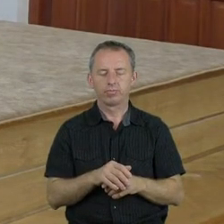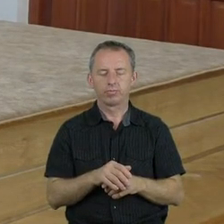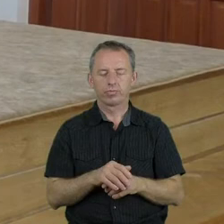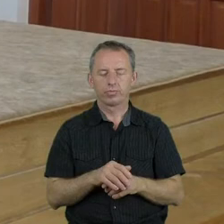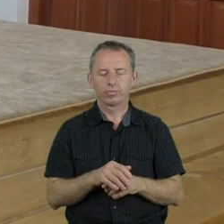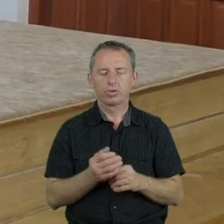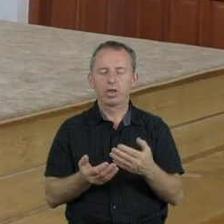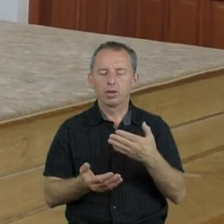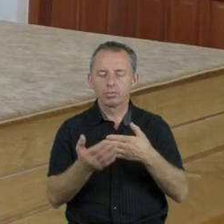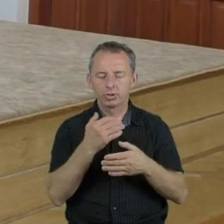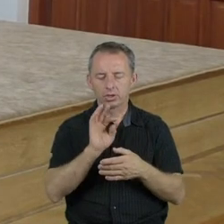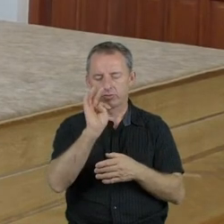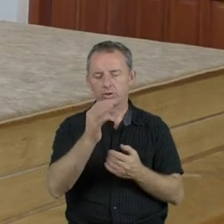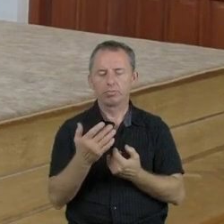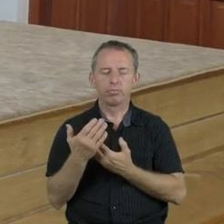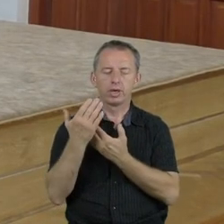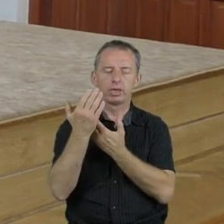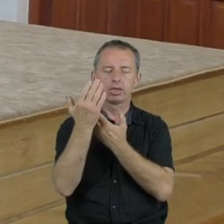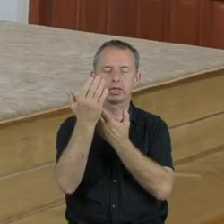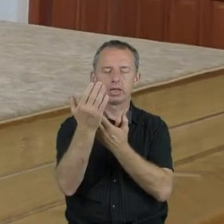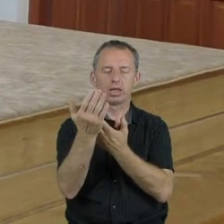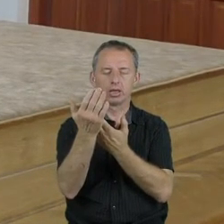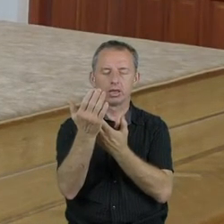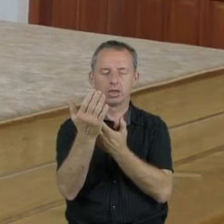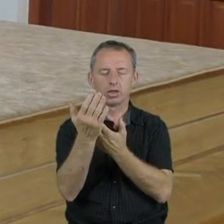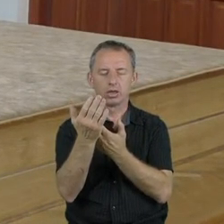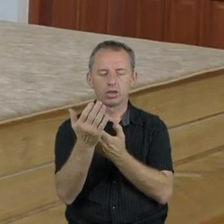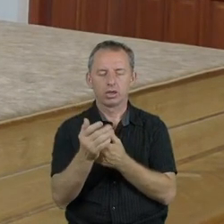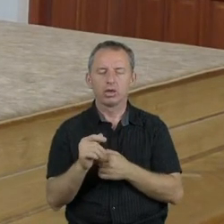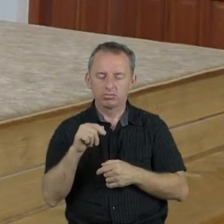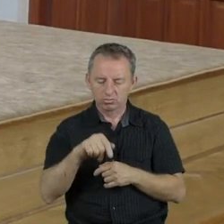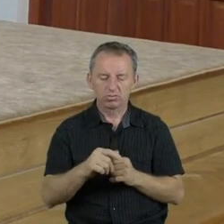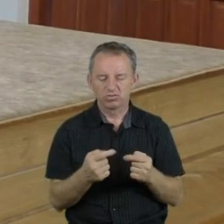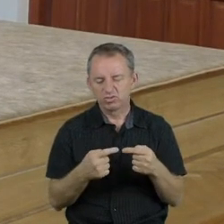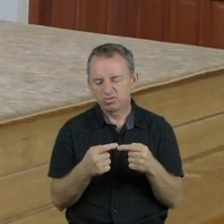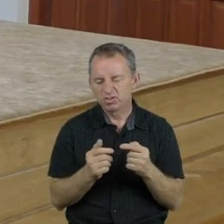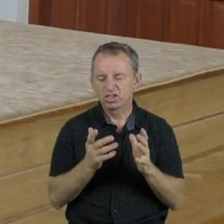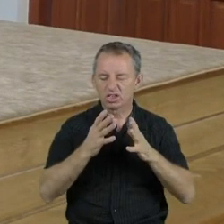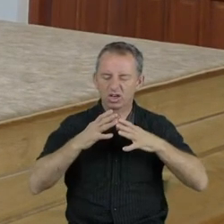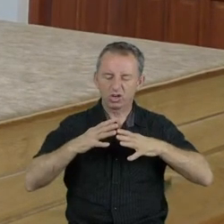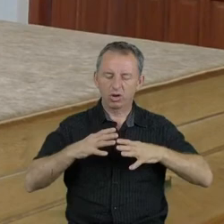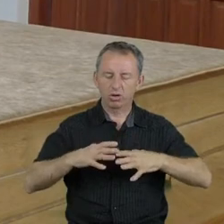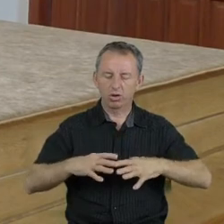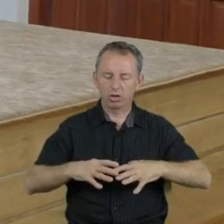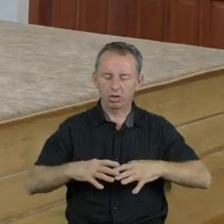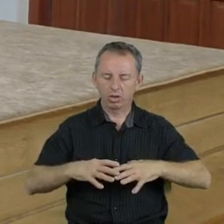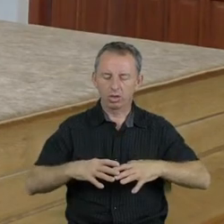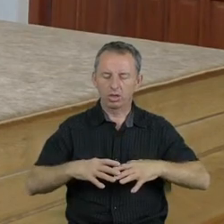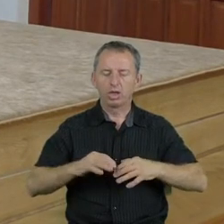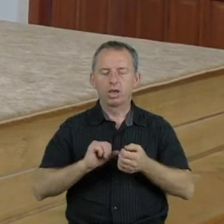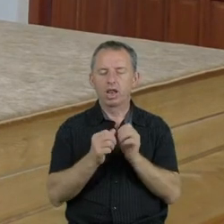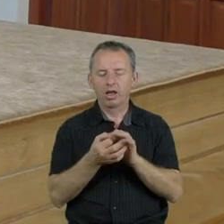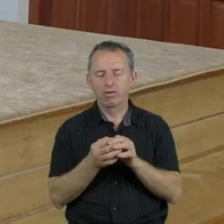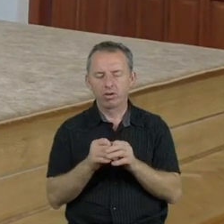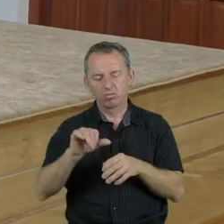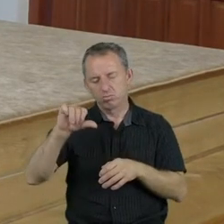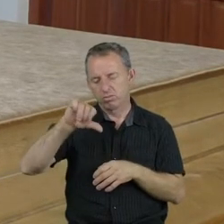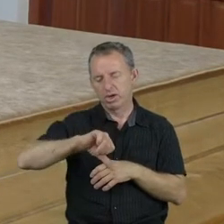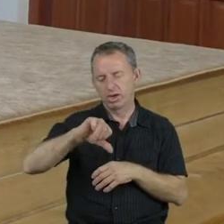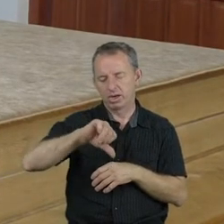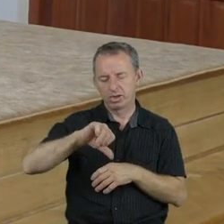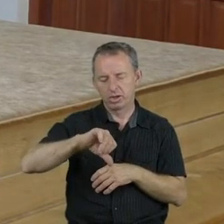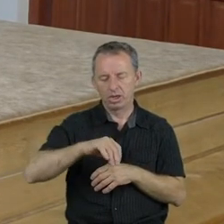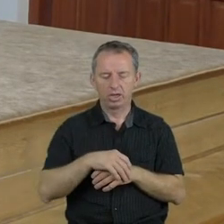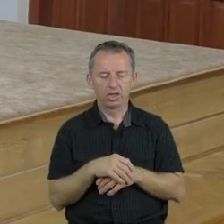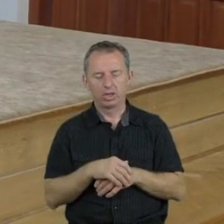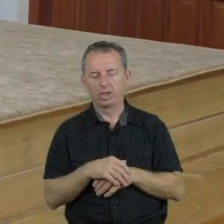Przed Twoim majestatem wypadamy tak skromnie, a można nawet powiedzieć, że marnie.